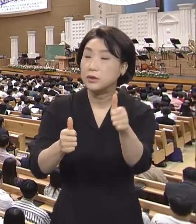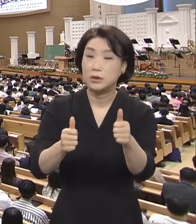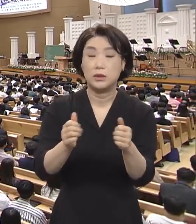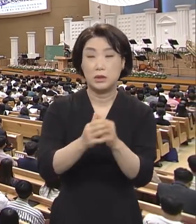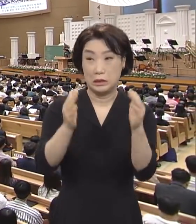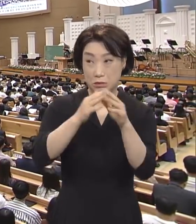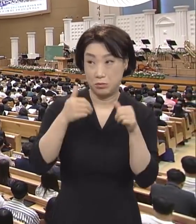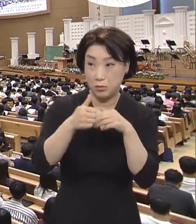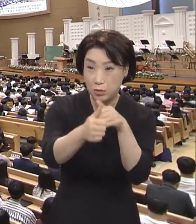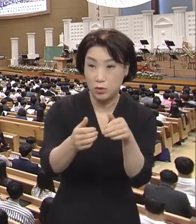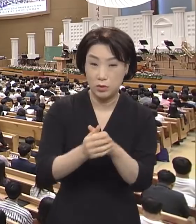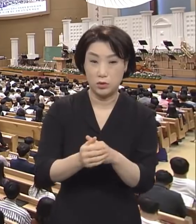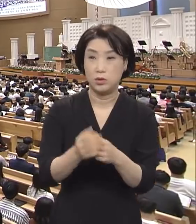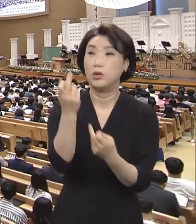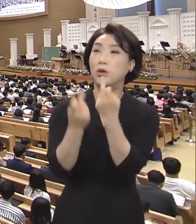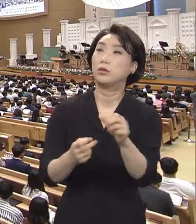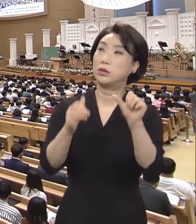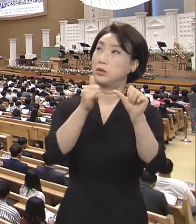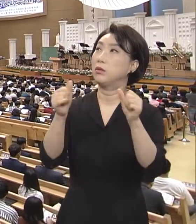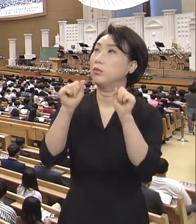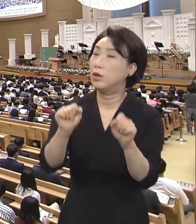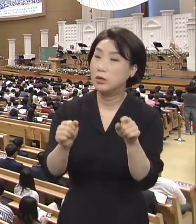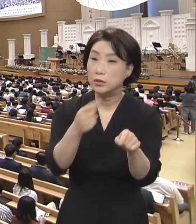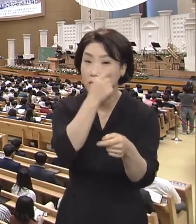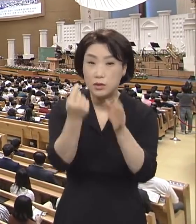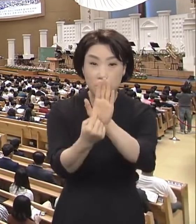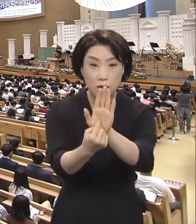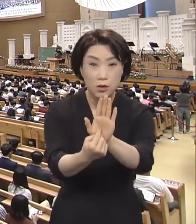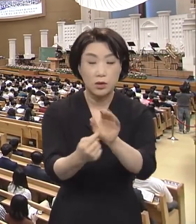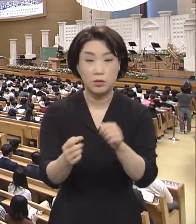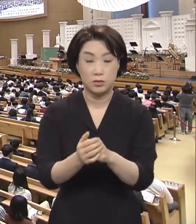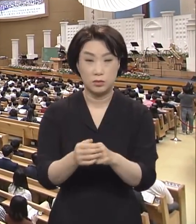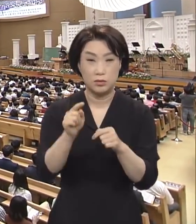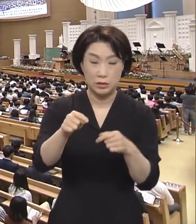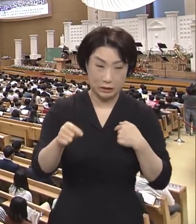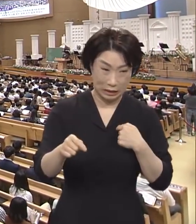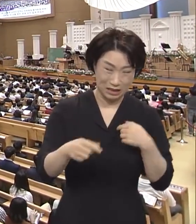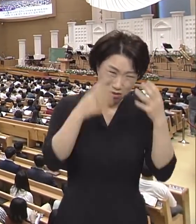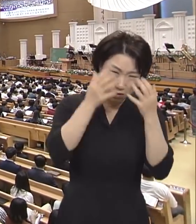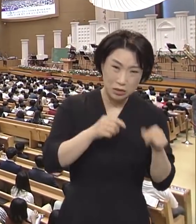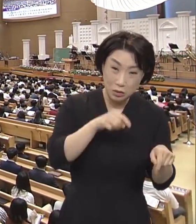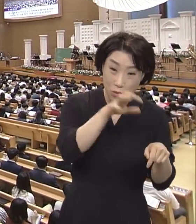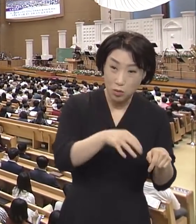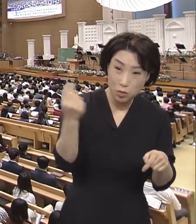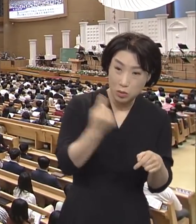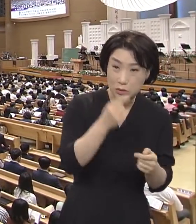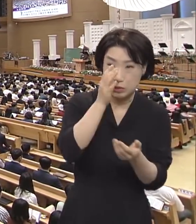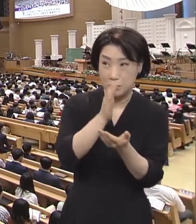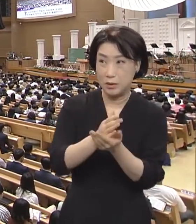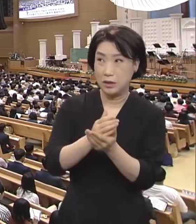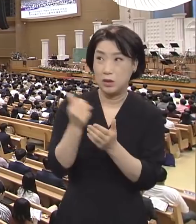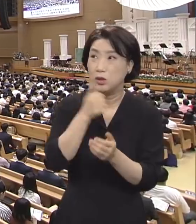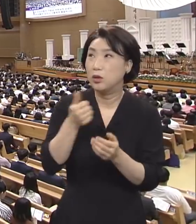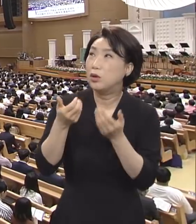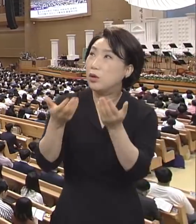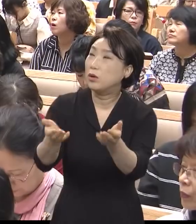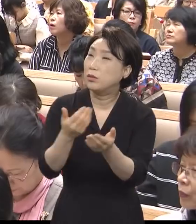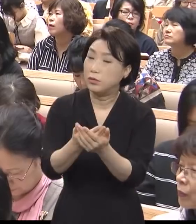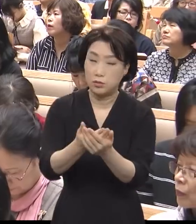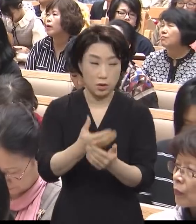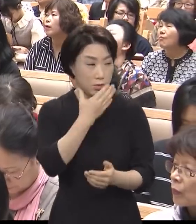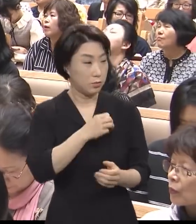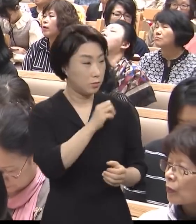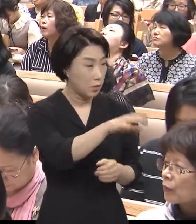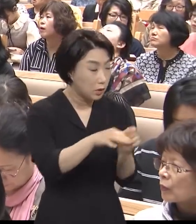내 형제 다섯이 있으니 저희에게 증거하게 하여 저희로 이 고통받는 곳에 오지 않게 하소서 아브라함이